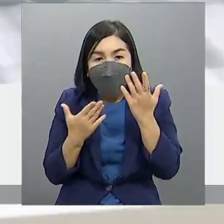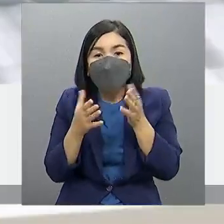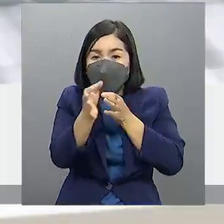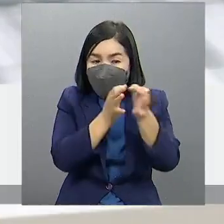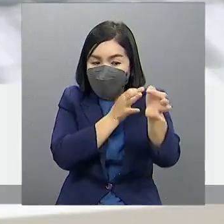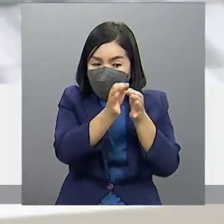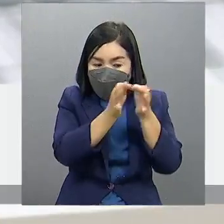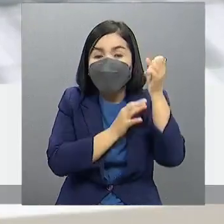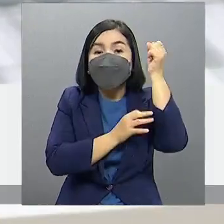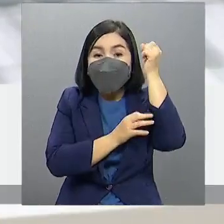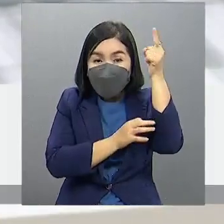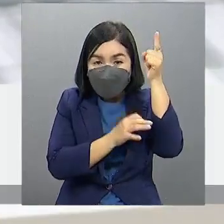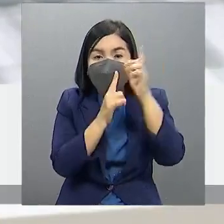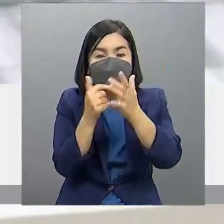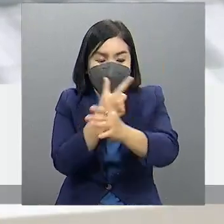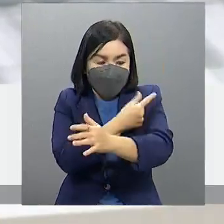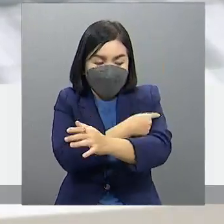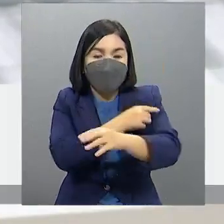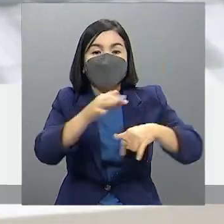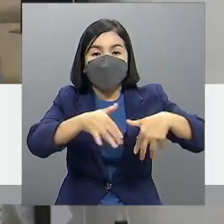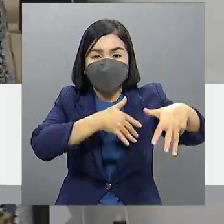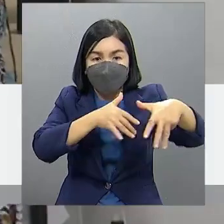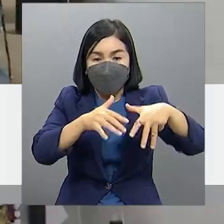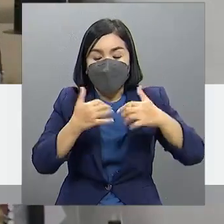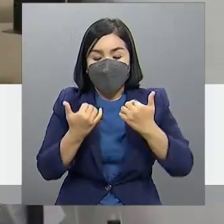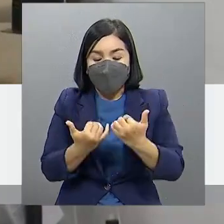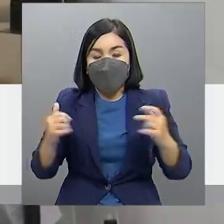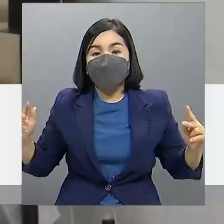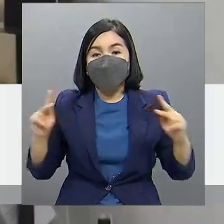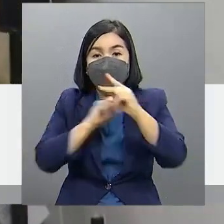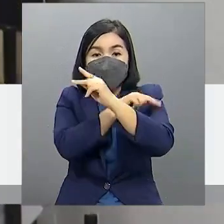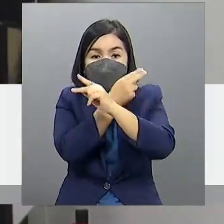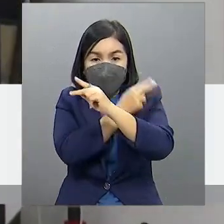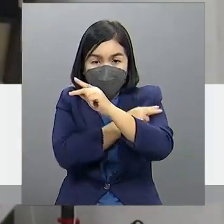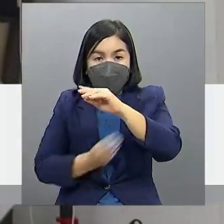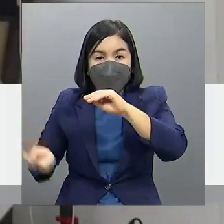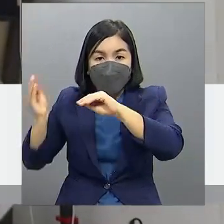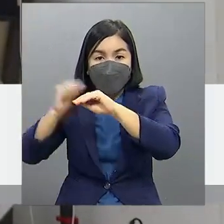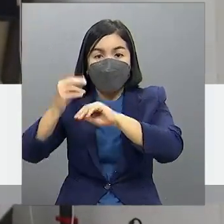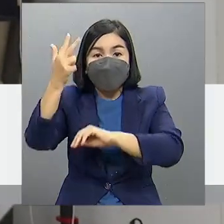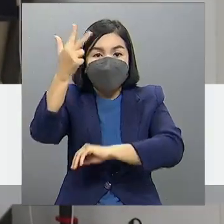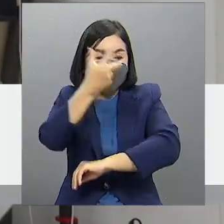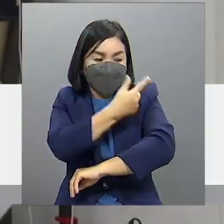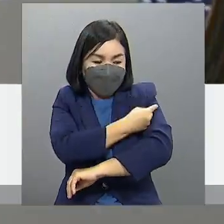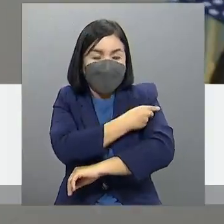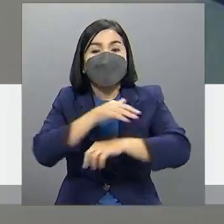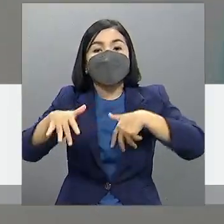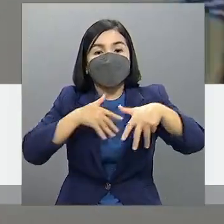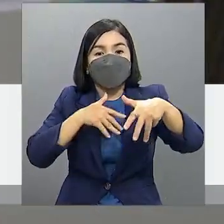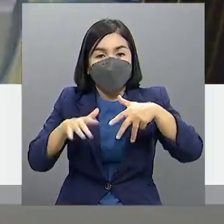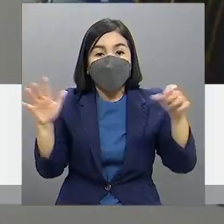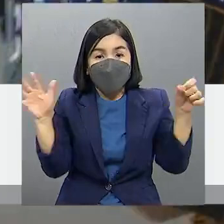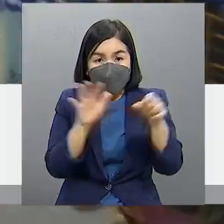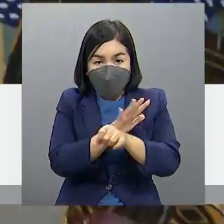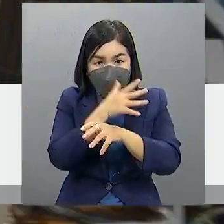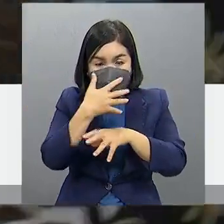ชนขณะนี้กระทรวงสาธารณสุขเริ่มฉีดเข็มที่ 3ให้กับประชาชนทั่วไปโดยเฉพาะคนที่รับวัคซีนชิโนวัคหรือว่าซีมา